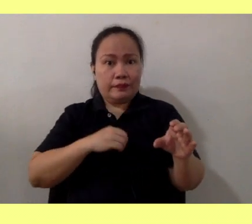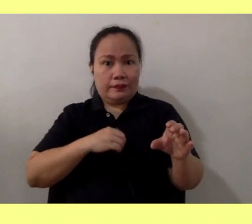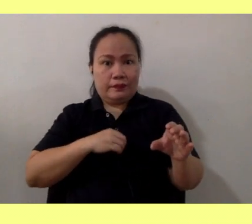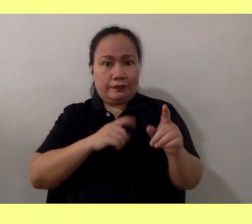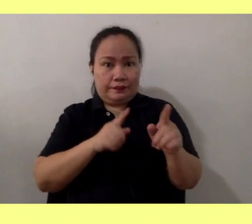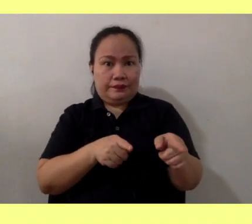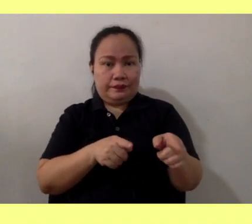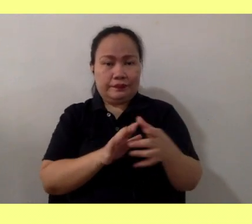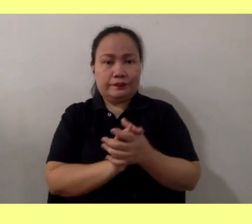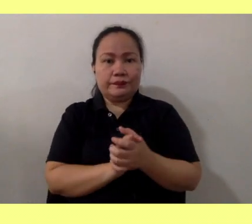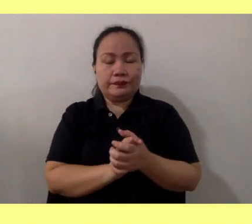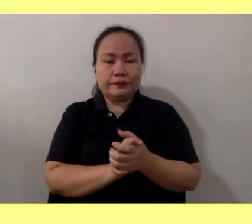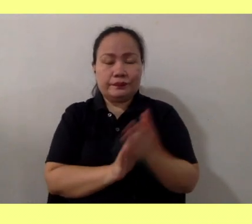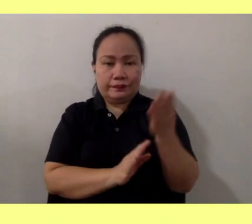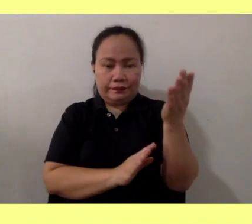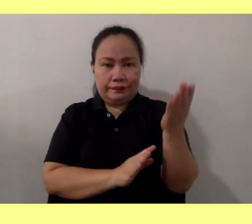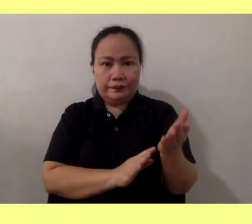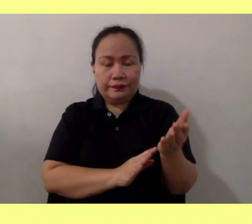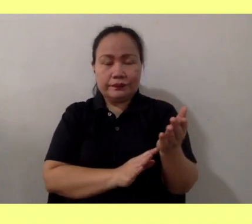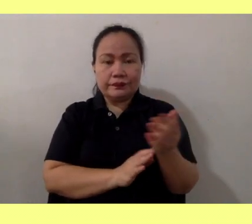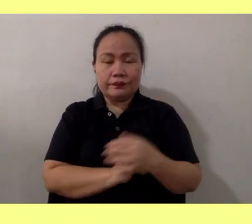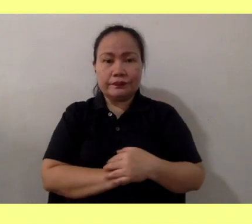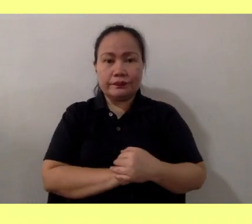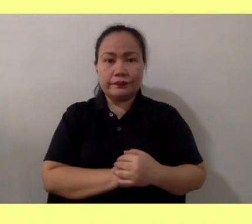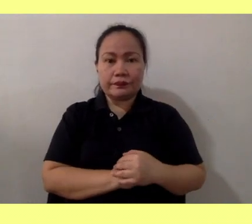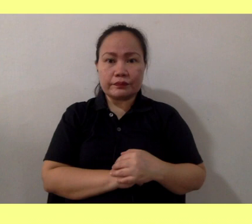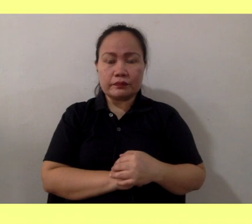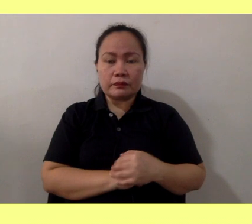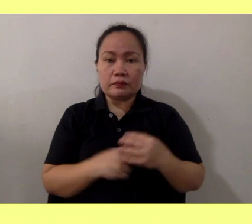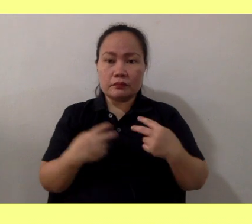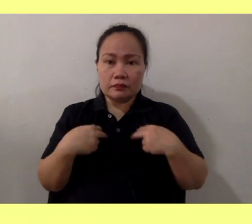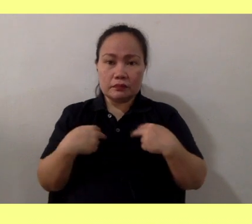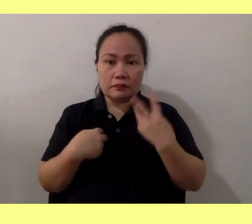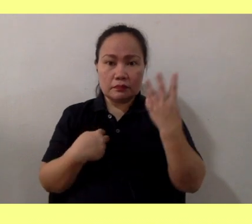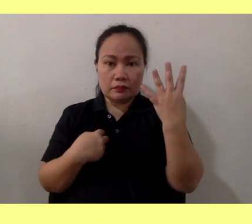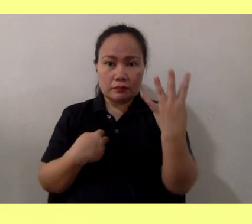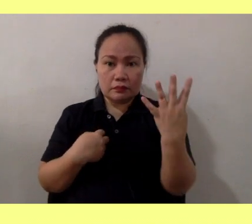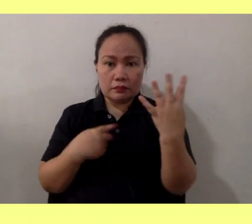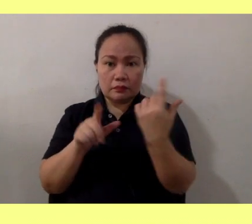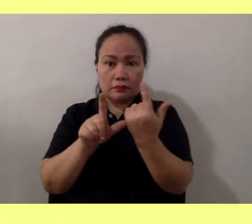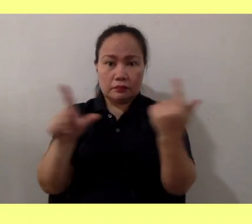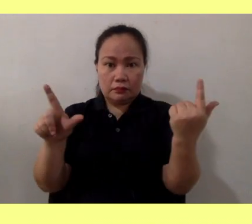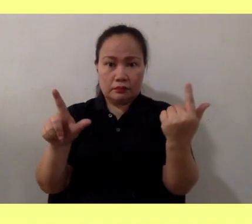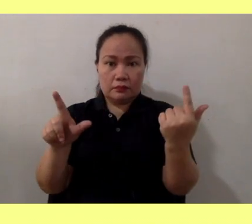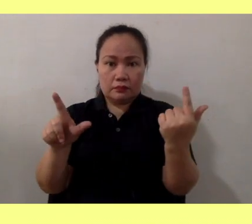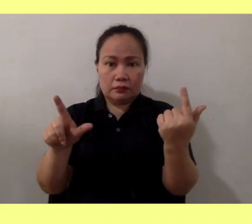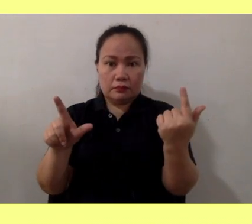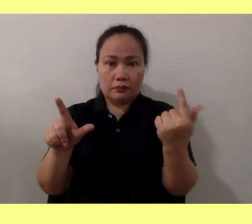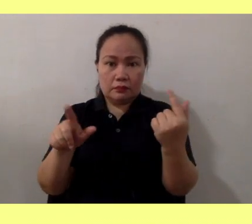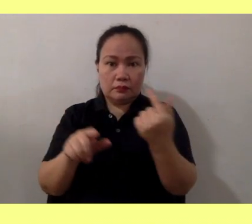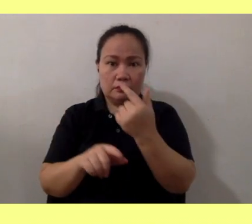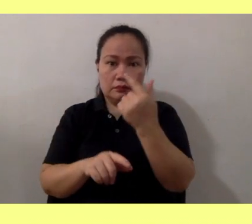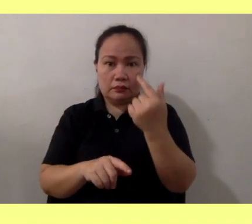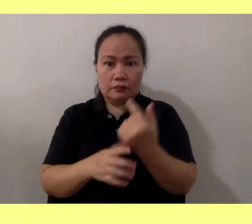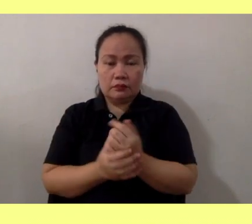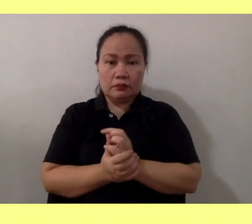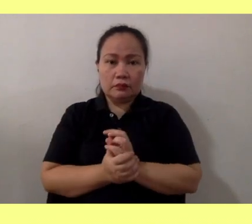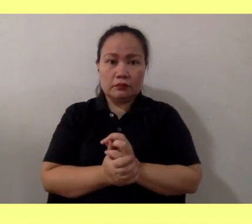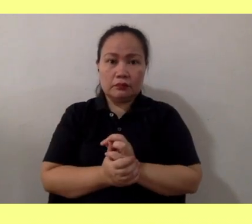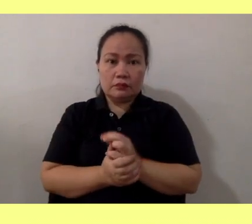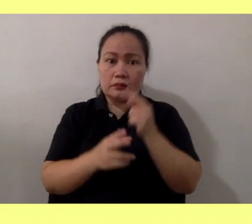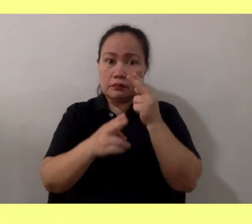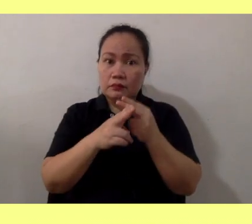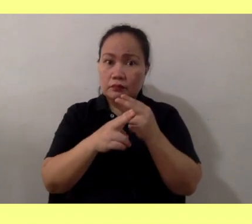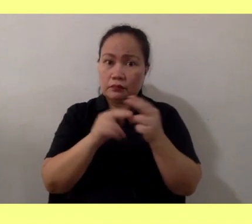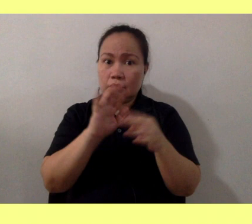itry ng kayo lang. Okay? So, I have here 4 lines. Okay? Now,